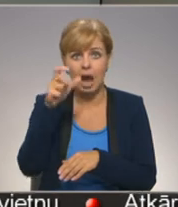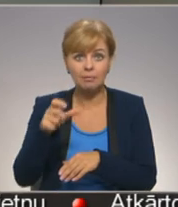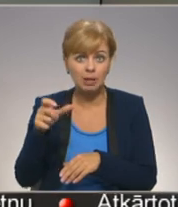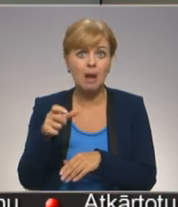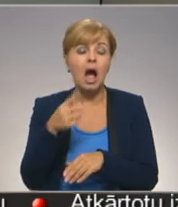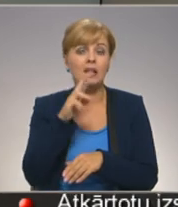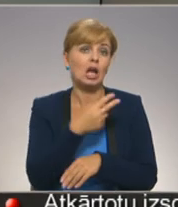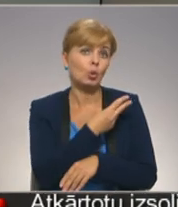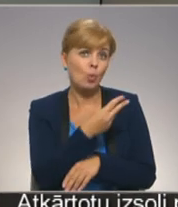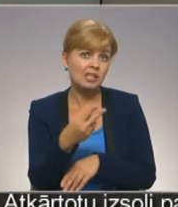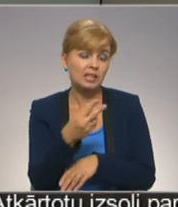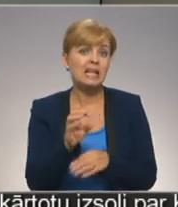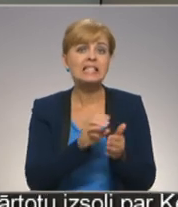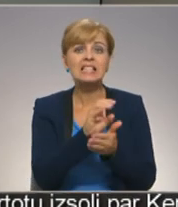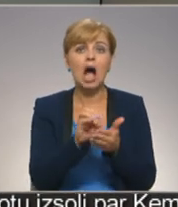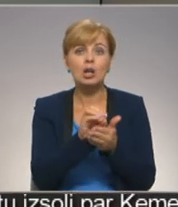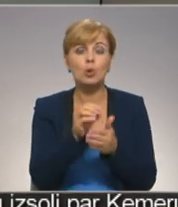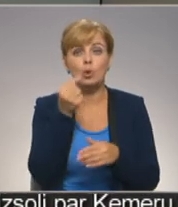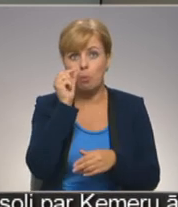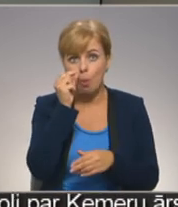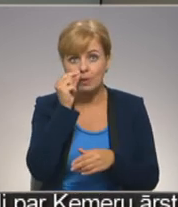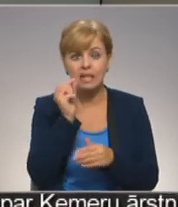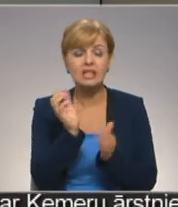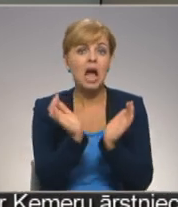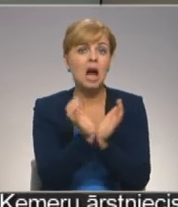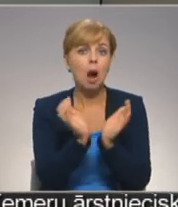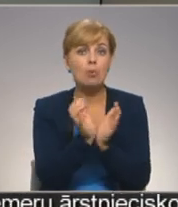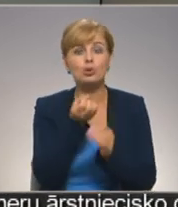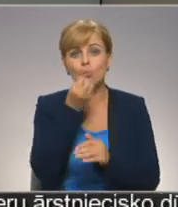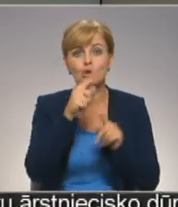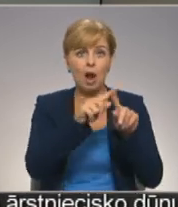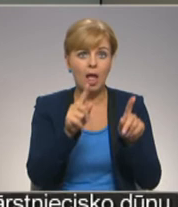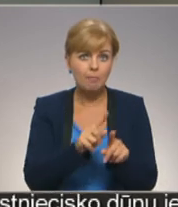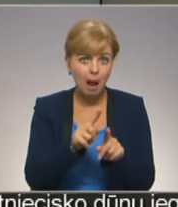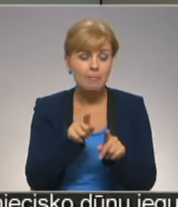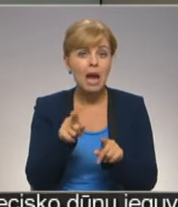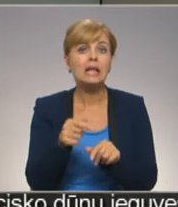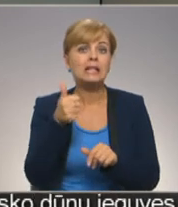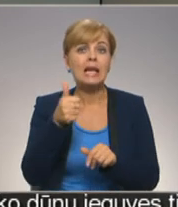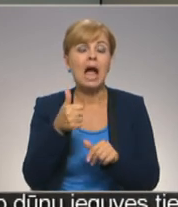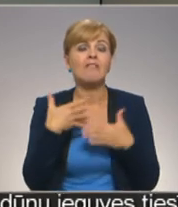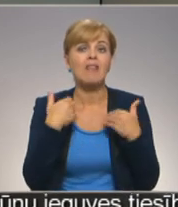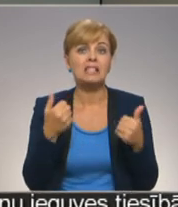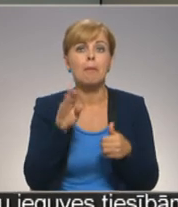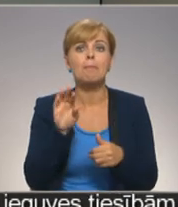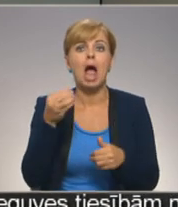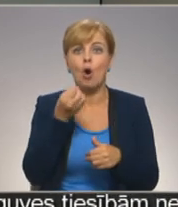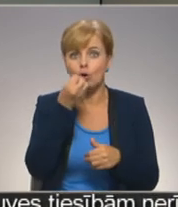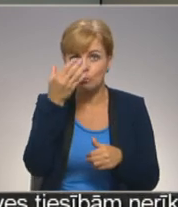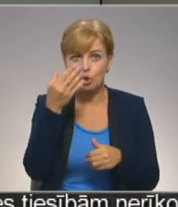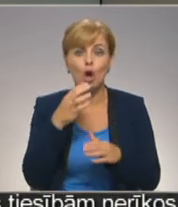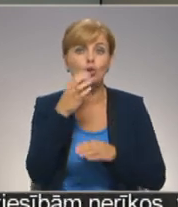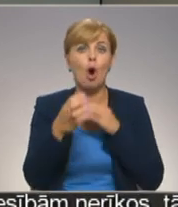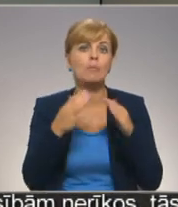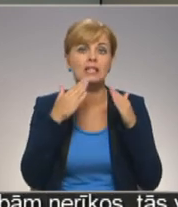kāpostu un pat puķu lapām. Neskartas ir tikai begonijas un tomātu siltumnīcā. Šīs postažas vaininieki ir Spānijas kailgliemeži,